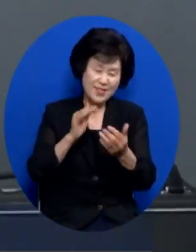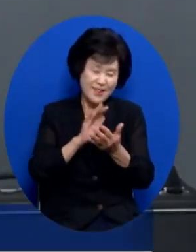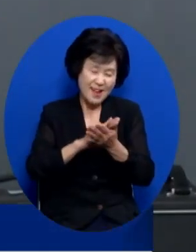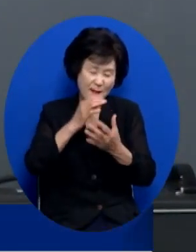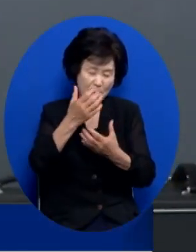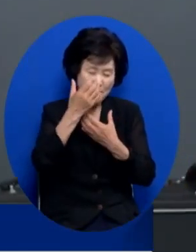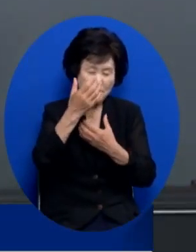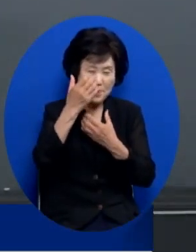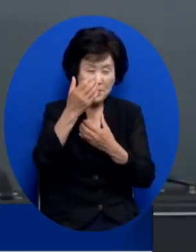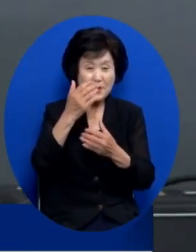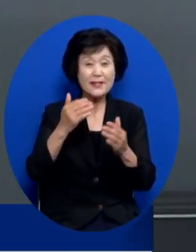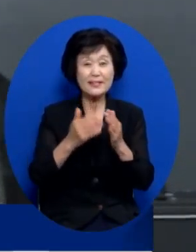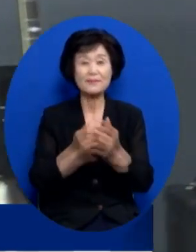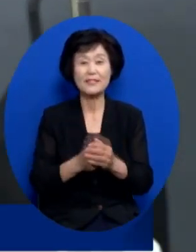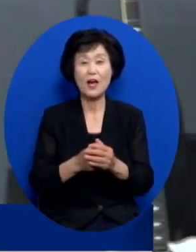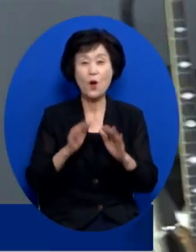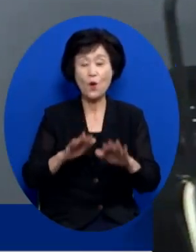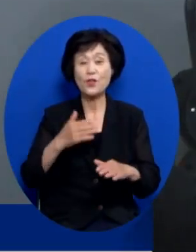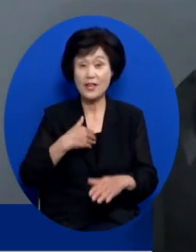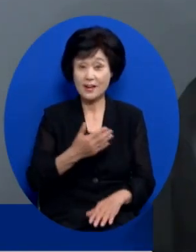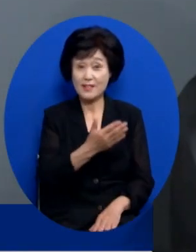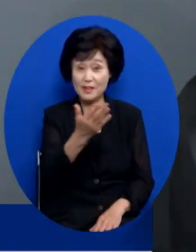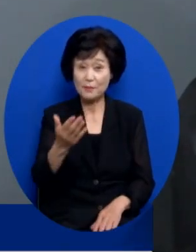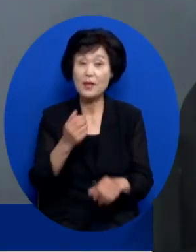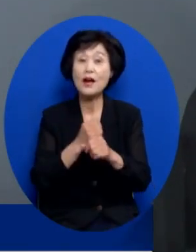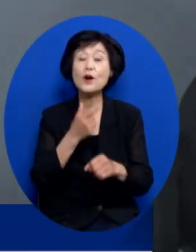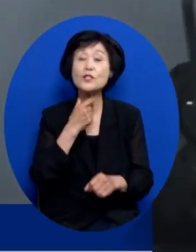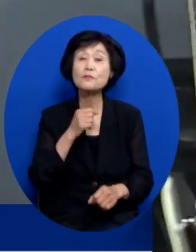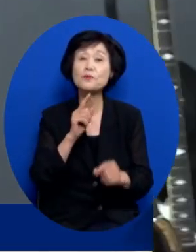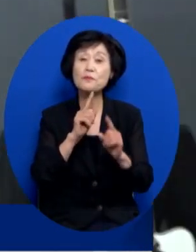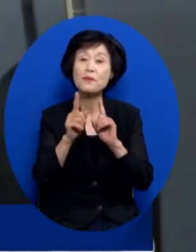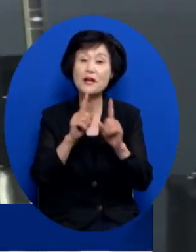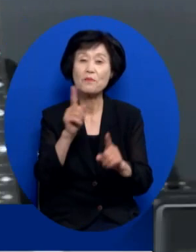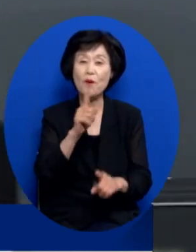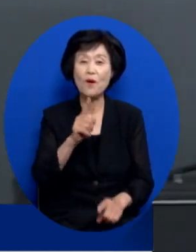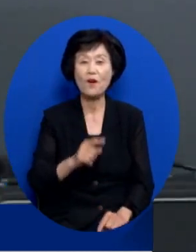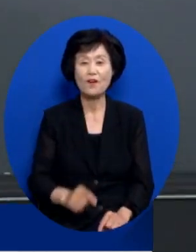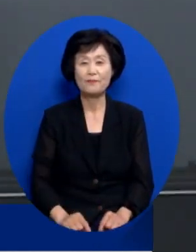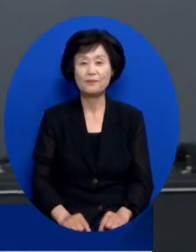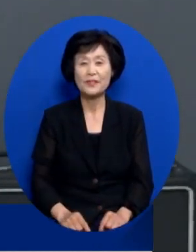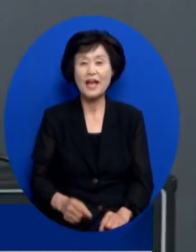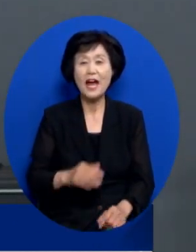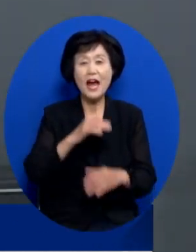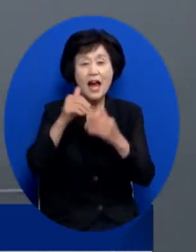내가 여러분들한테 해주고 싶은 말은 밖에서 하나님 이렇게 찬양했으면 좋겠거든.